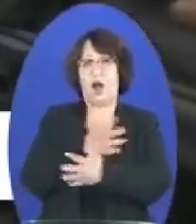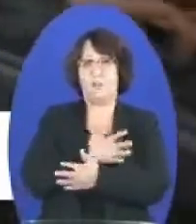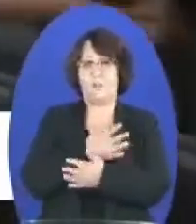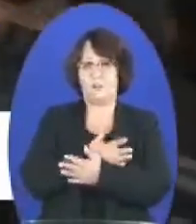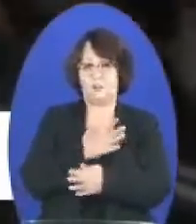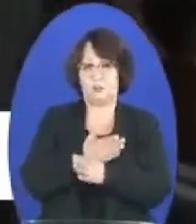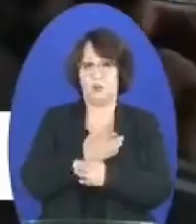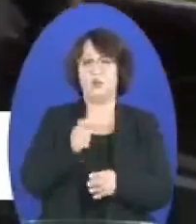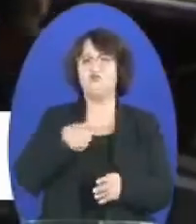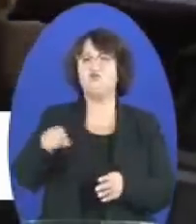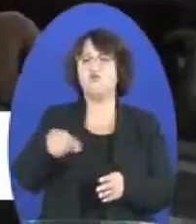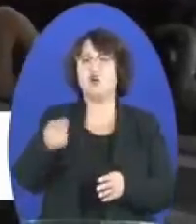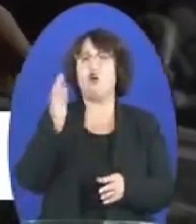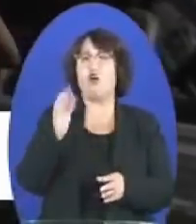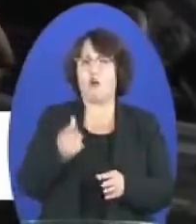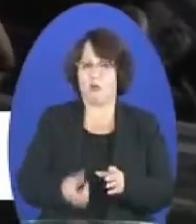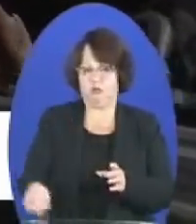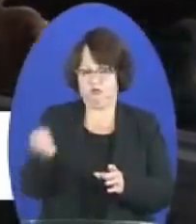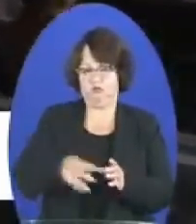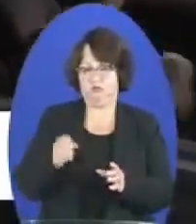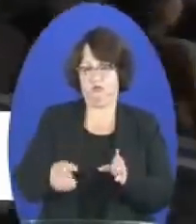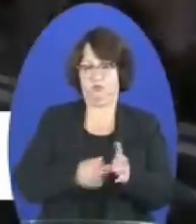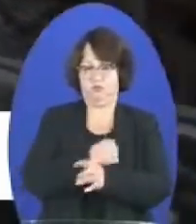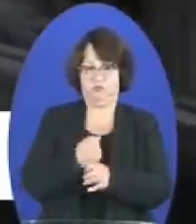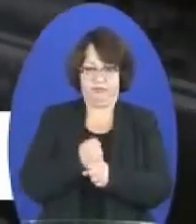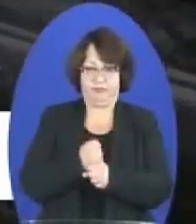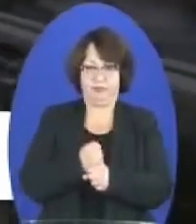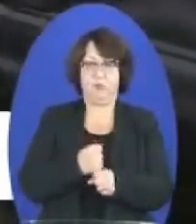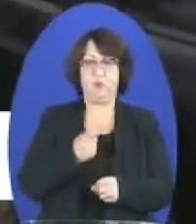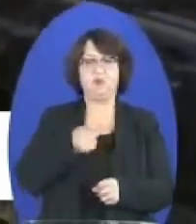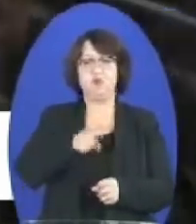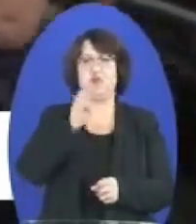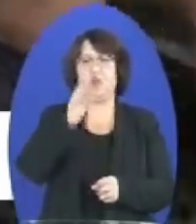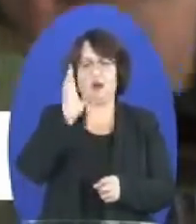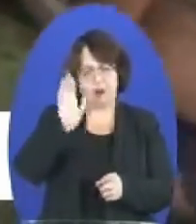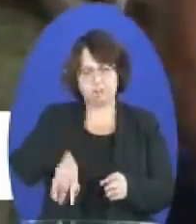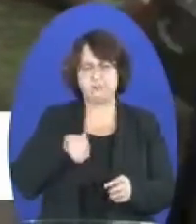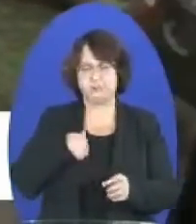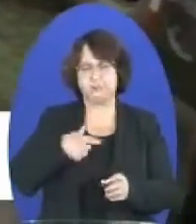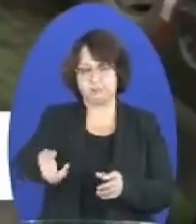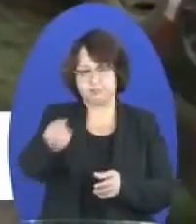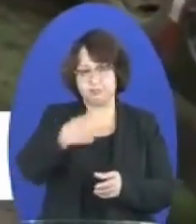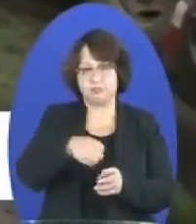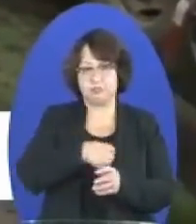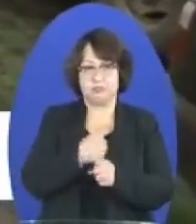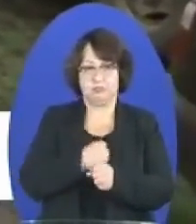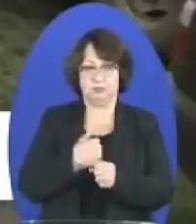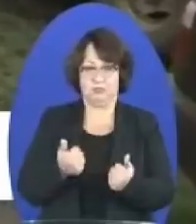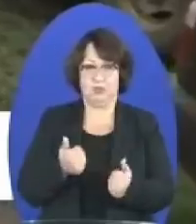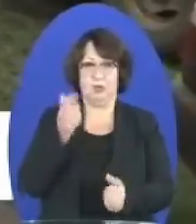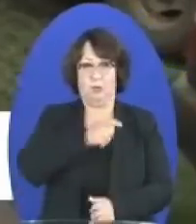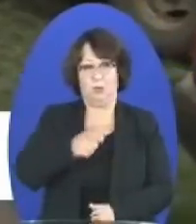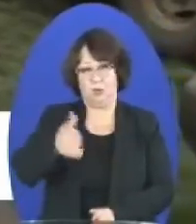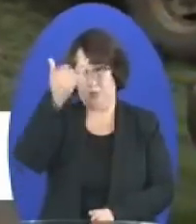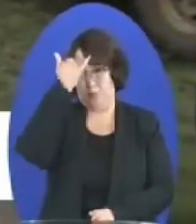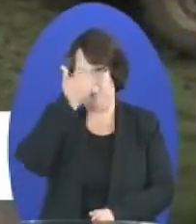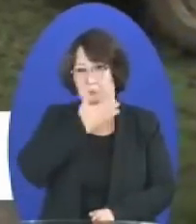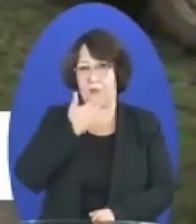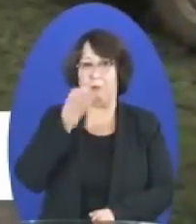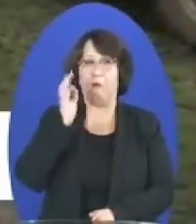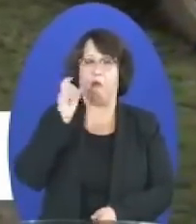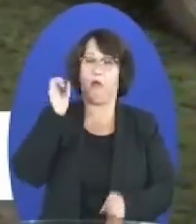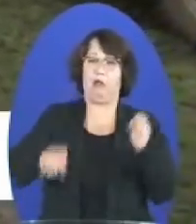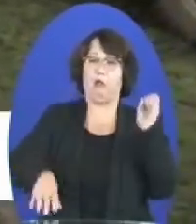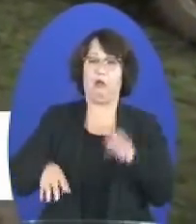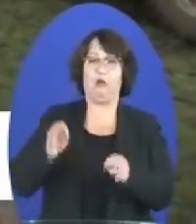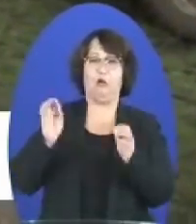хүмүүсийн тарьсан хогийг дөнгөсөө одоо цэвэрлээд явж байгаа ийм сайн жишг бага. За дээрэс нь бас өөрсдийнхөө гомсрыг мэдхгүй хогоо